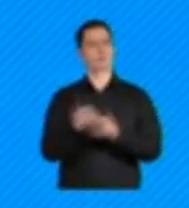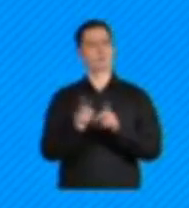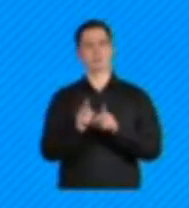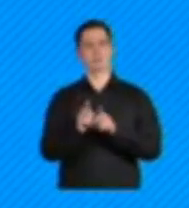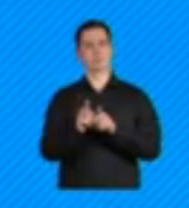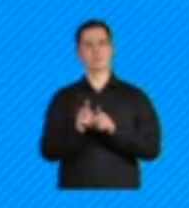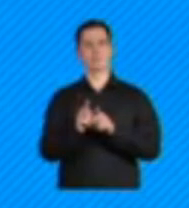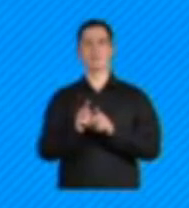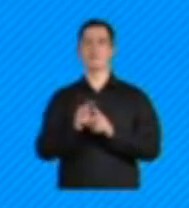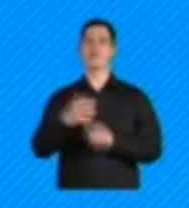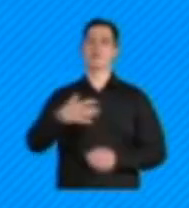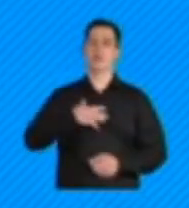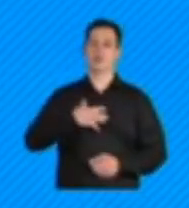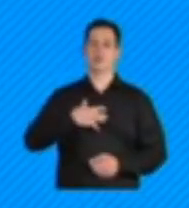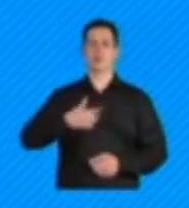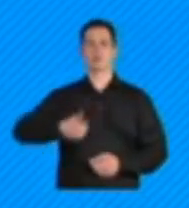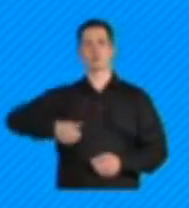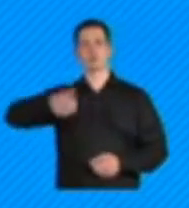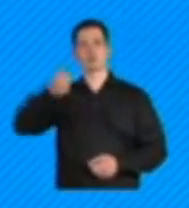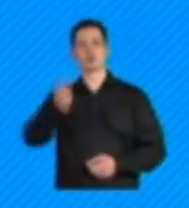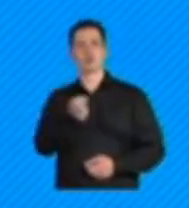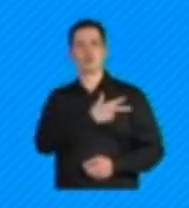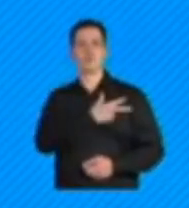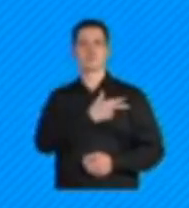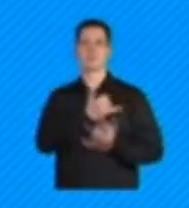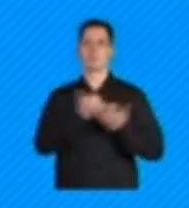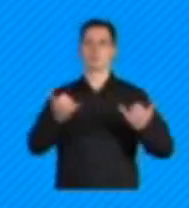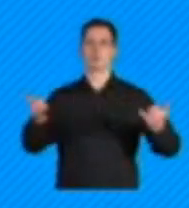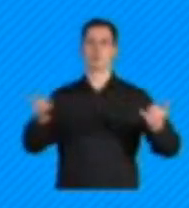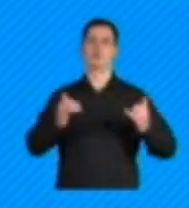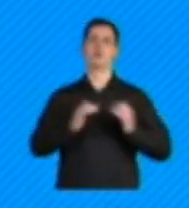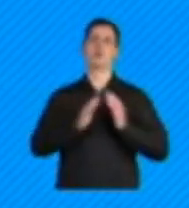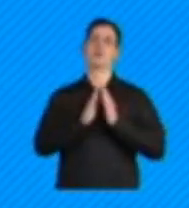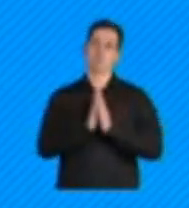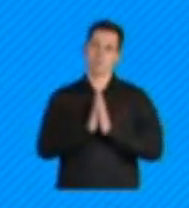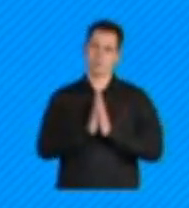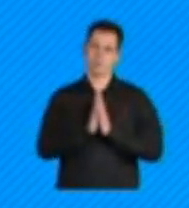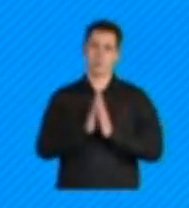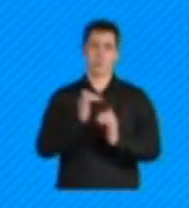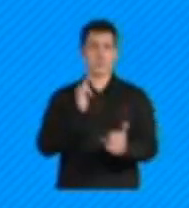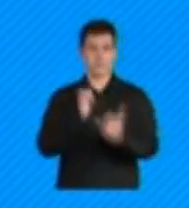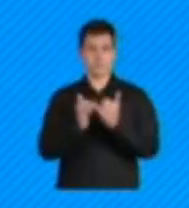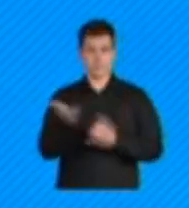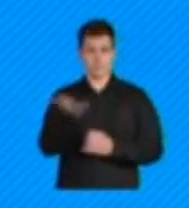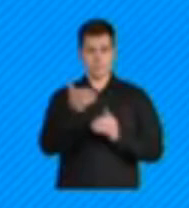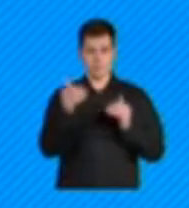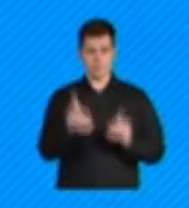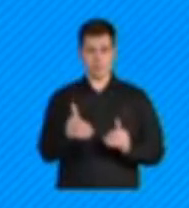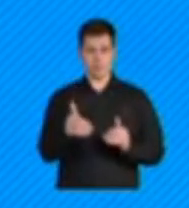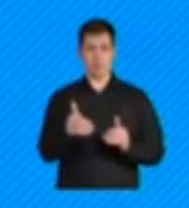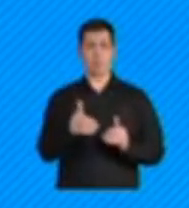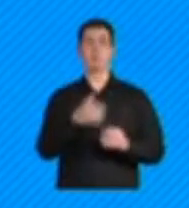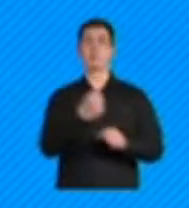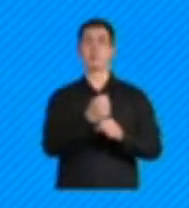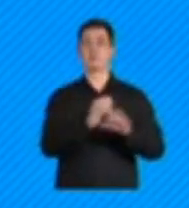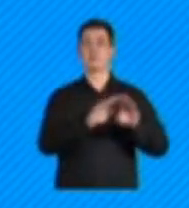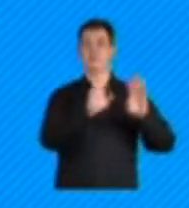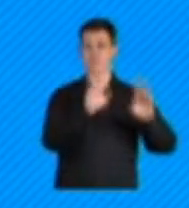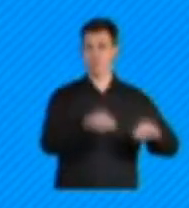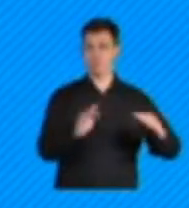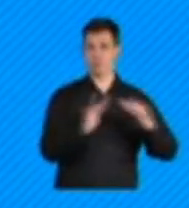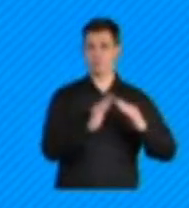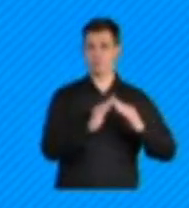do dyrektorów, szefów firm. Tam, gdzie możecie, zostawić pracowników na